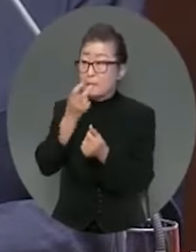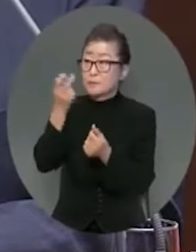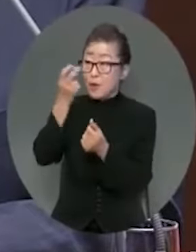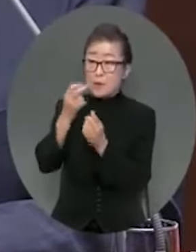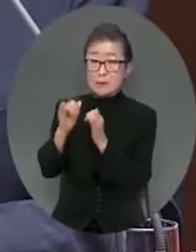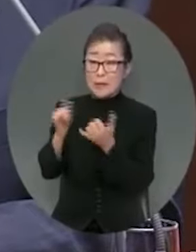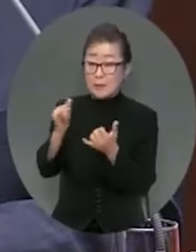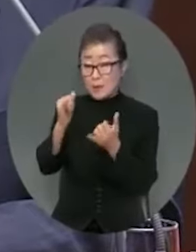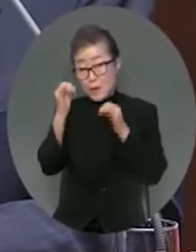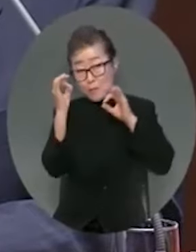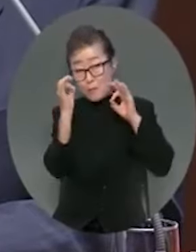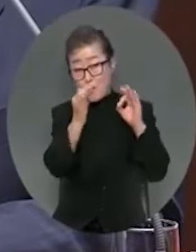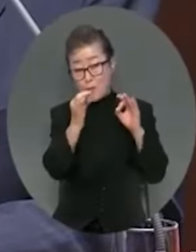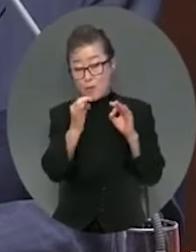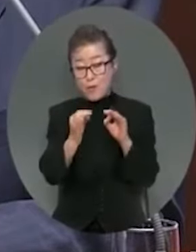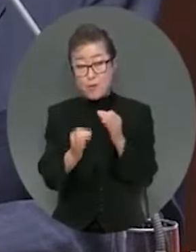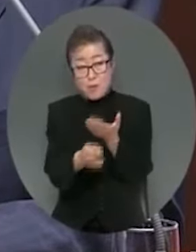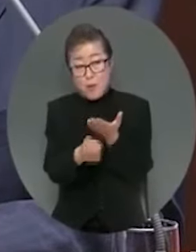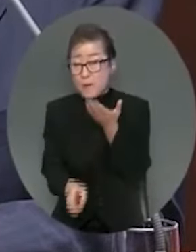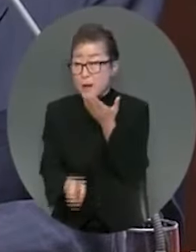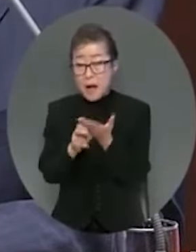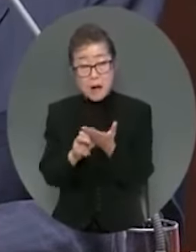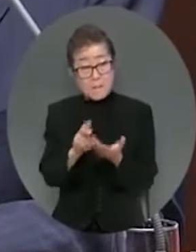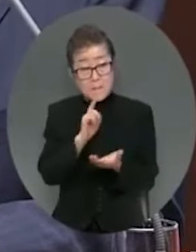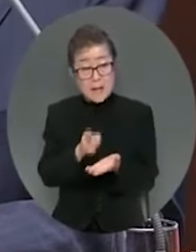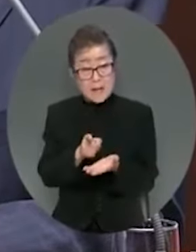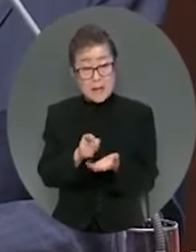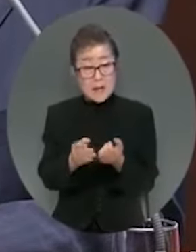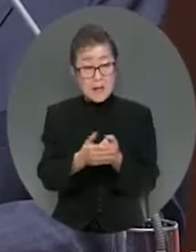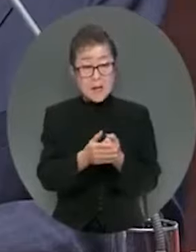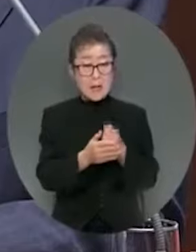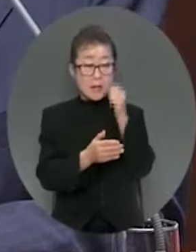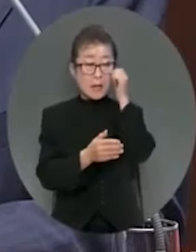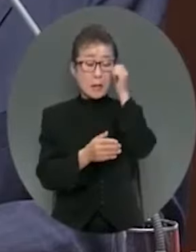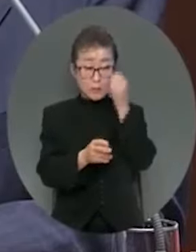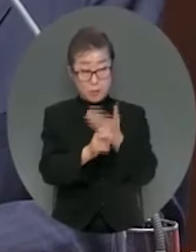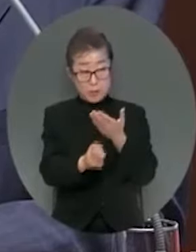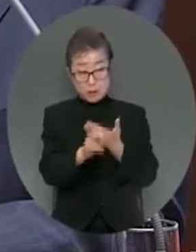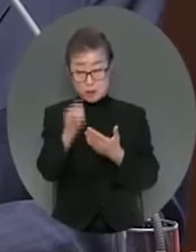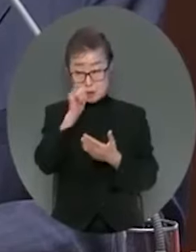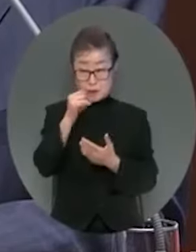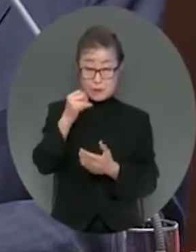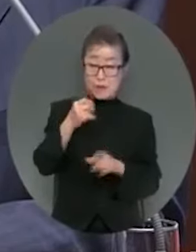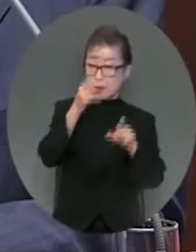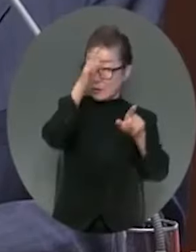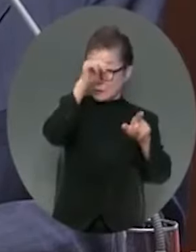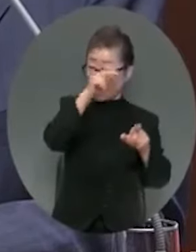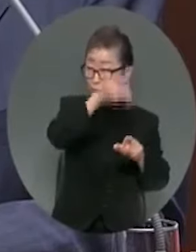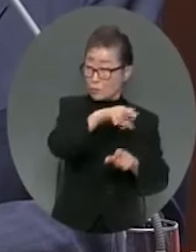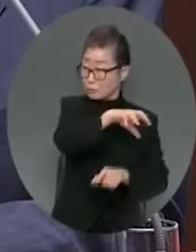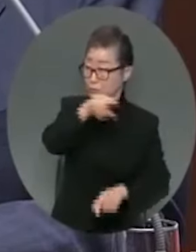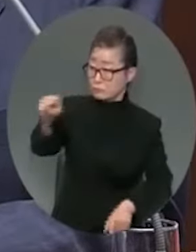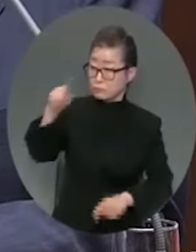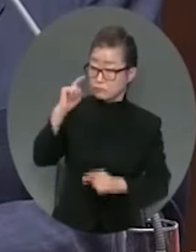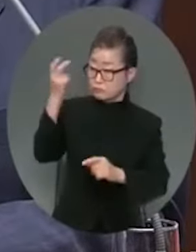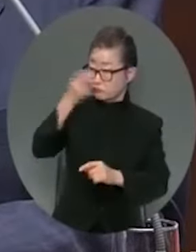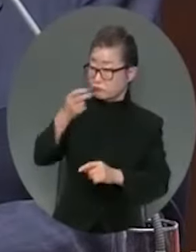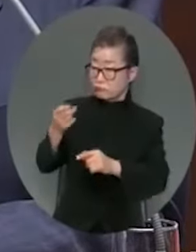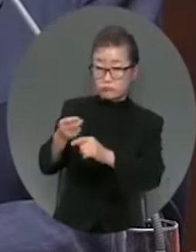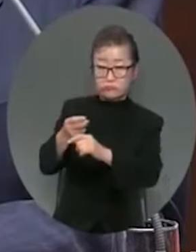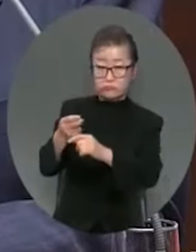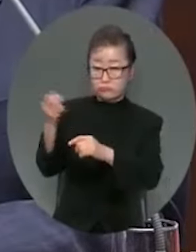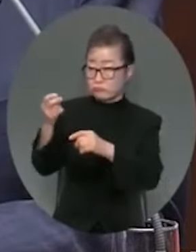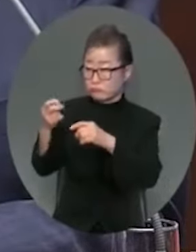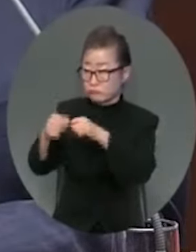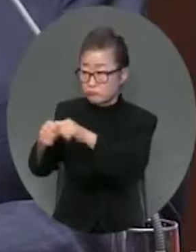감사원도 불법이라고 했습니다. 법원을 위반했으면 당연히 수사해야죠. 경호처, 감사원 등